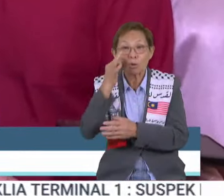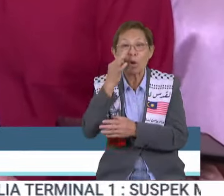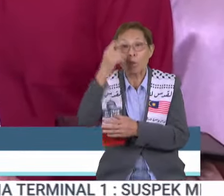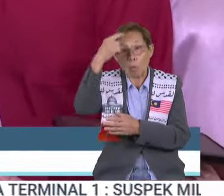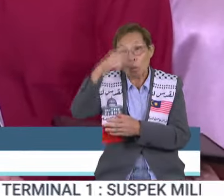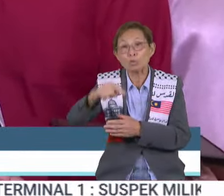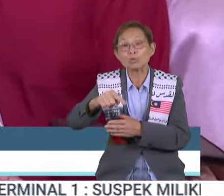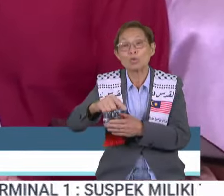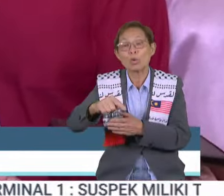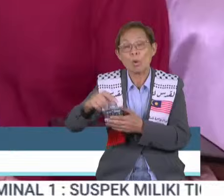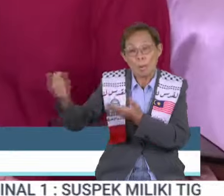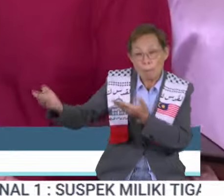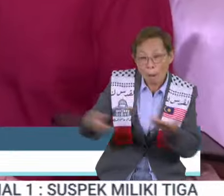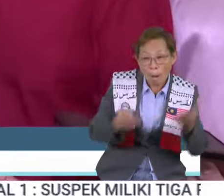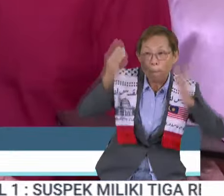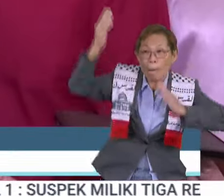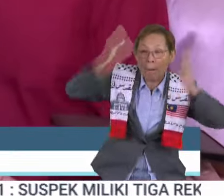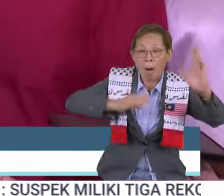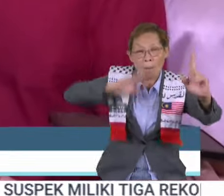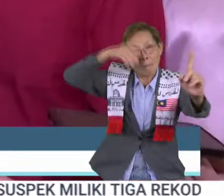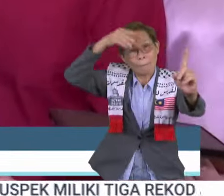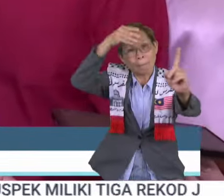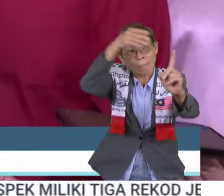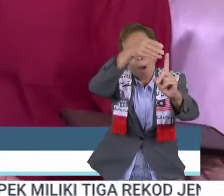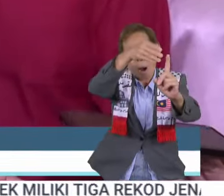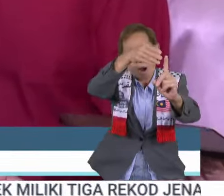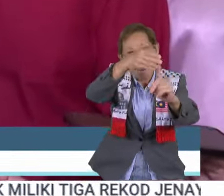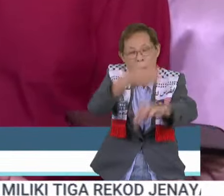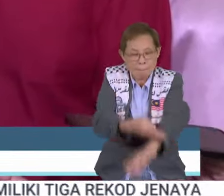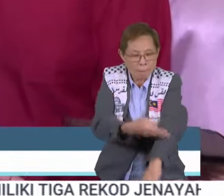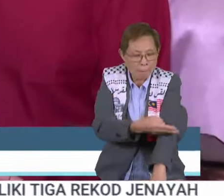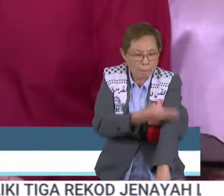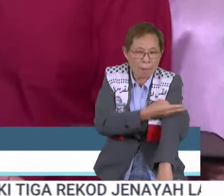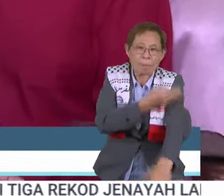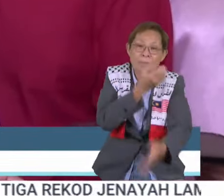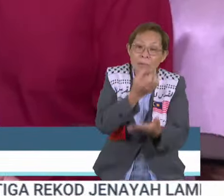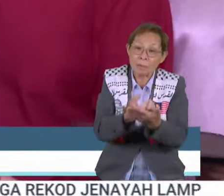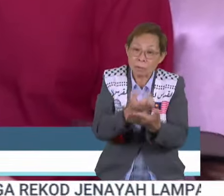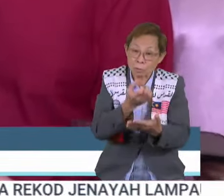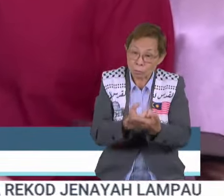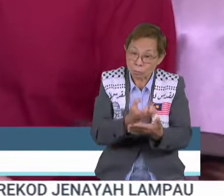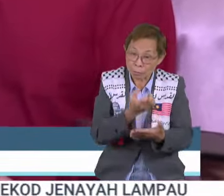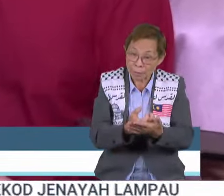kita ke hala tuju pemulihan ekonomi,